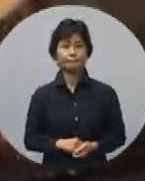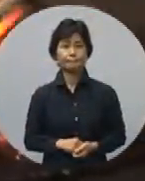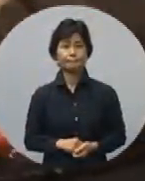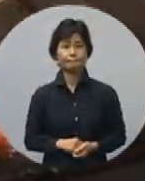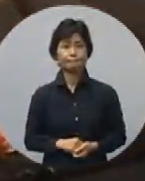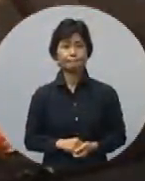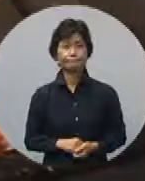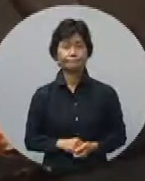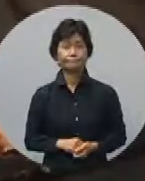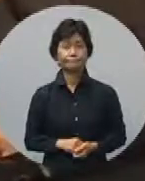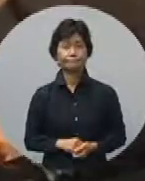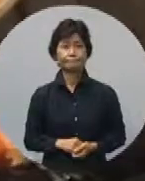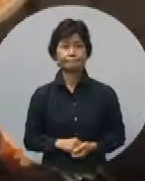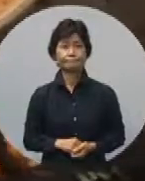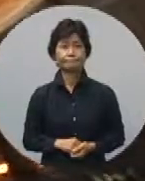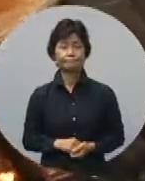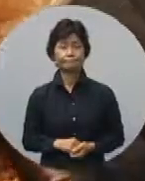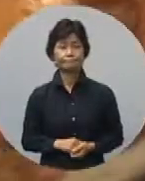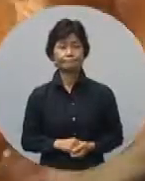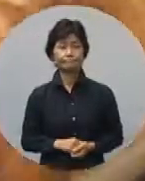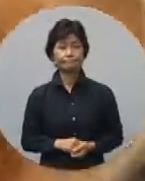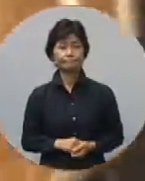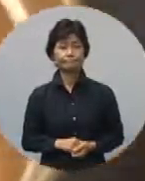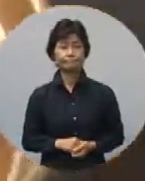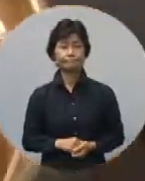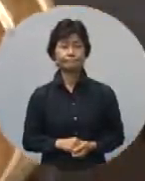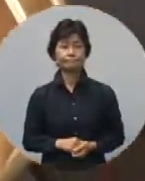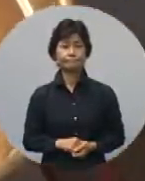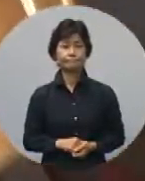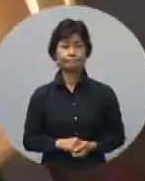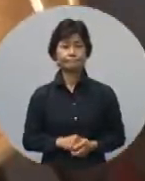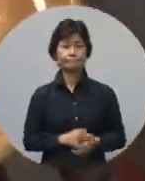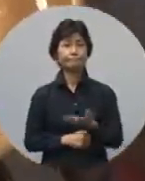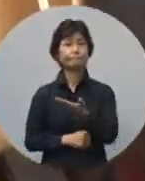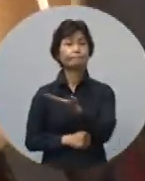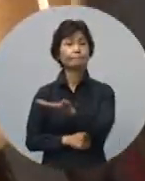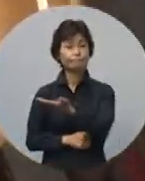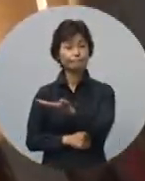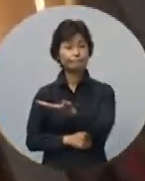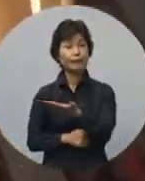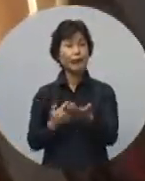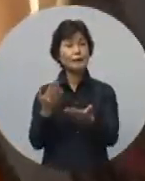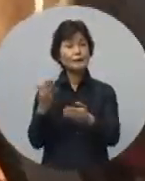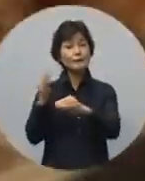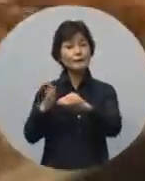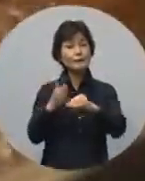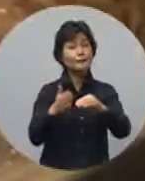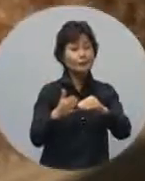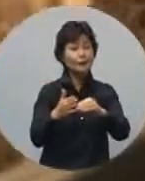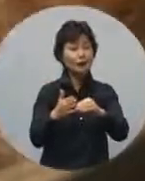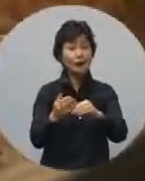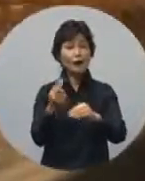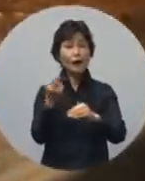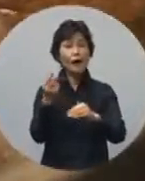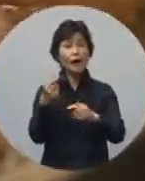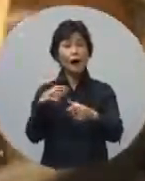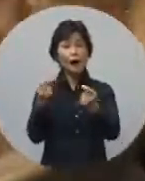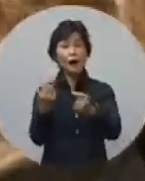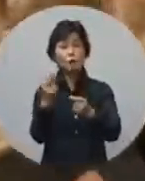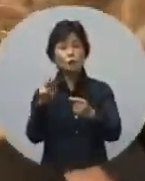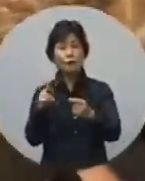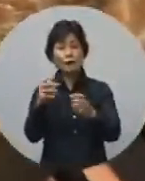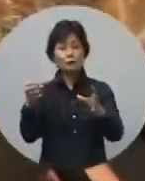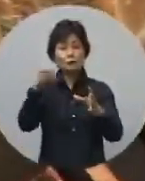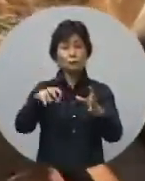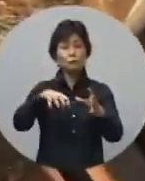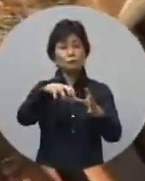た。 だいぶ煮立ってます。 だいぶ煮立ってきましたね。 ここで先ほど千切りにした葉唐辛子を加え